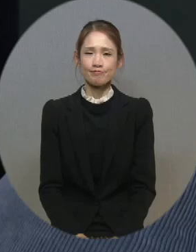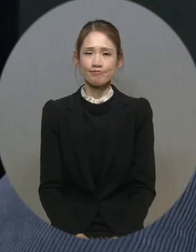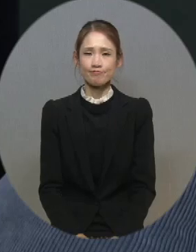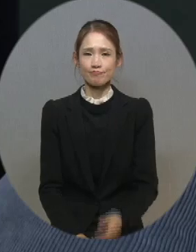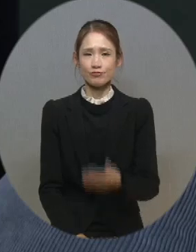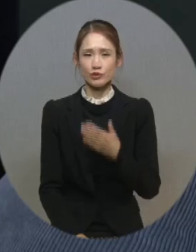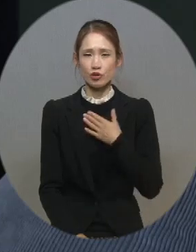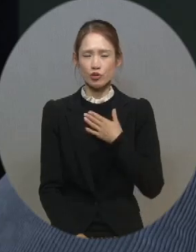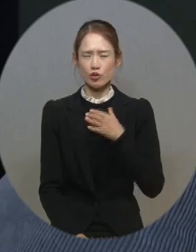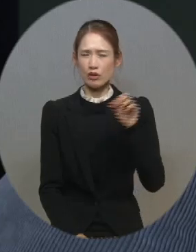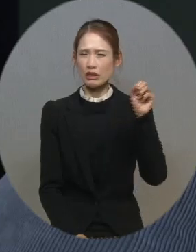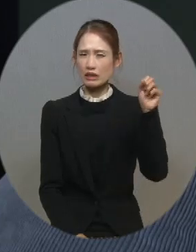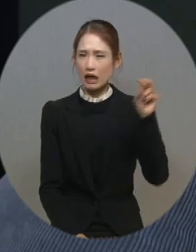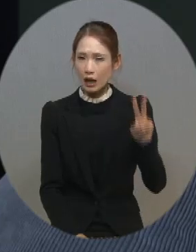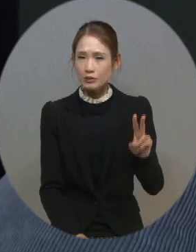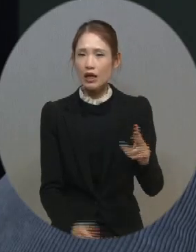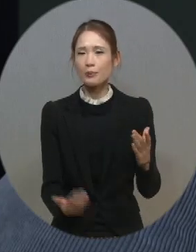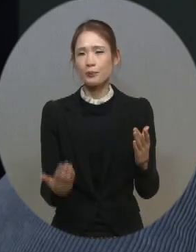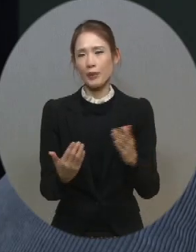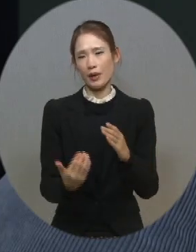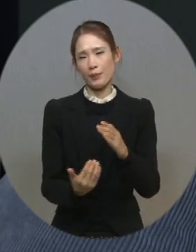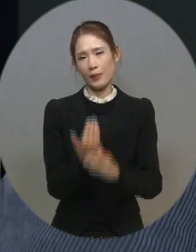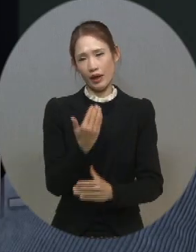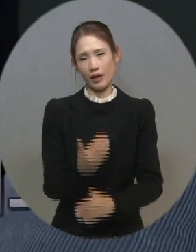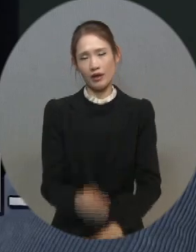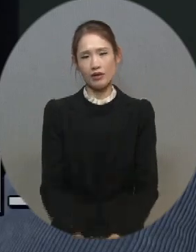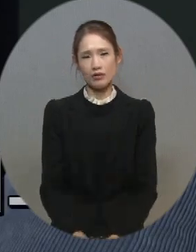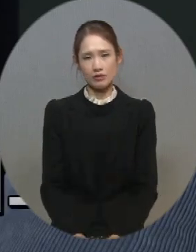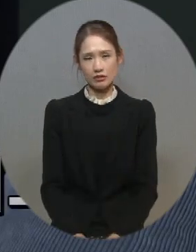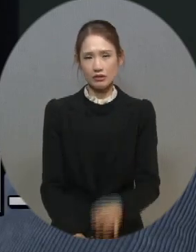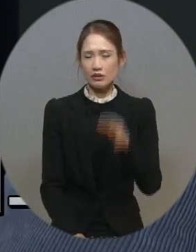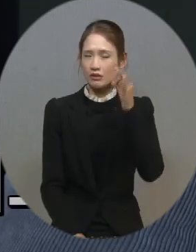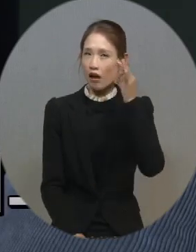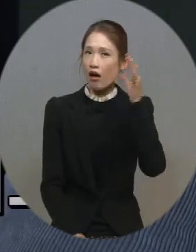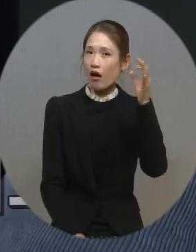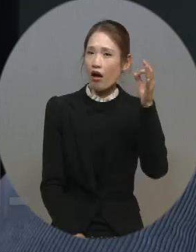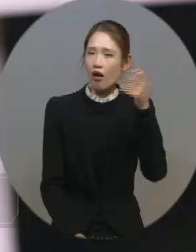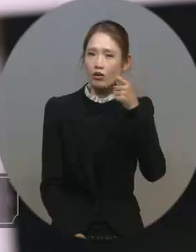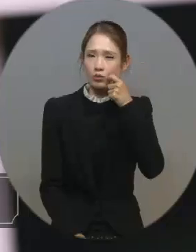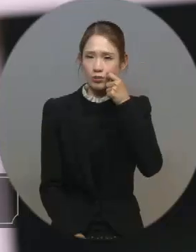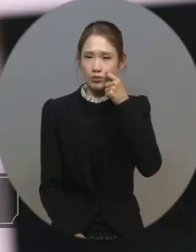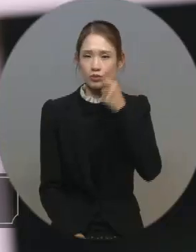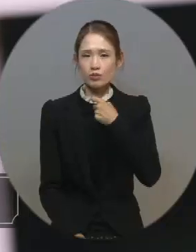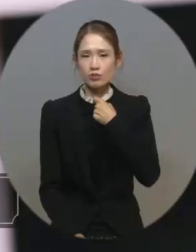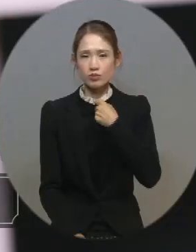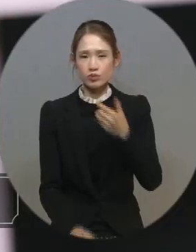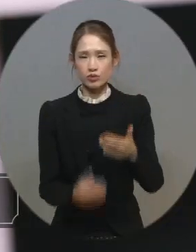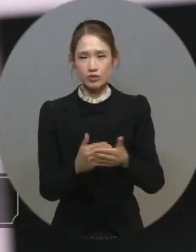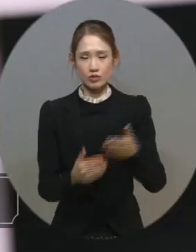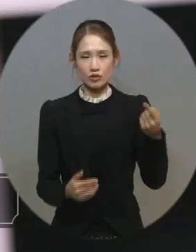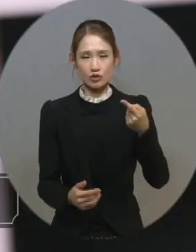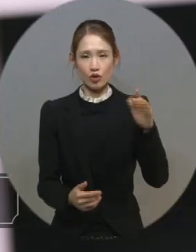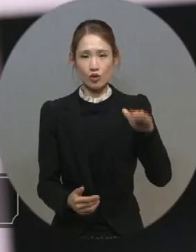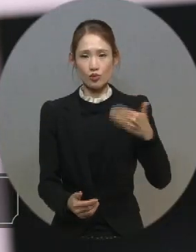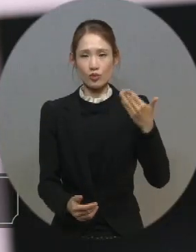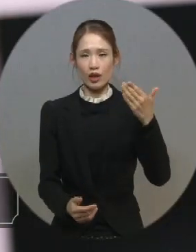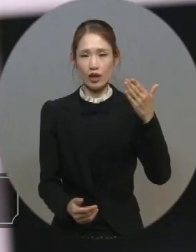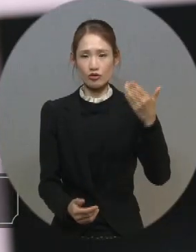저도 뭐 갑자기 된 일이니까 상상도 못했던 일이었죠. 1990 우리가